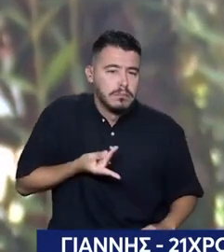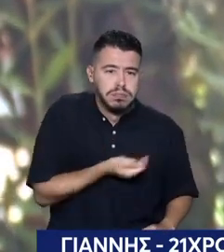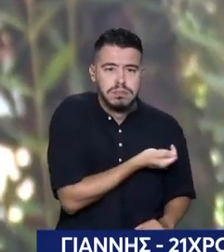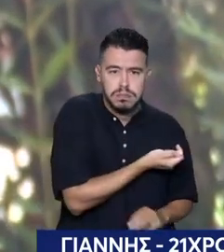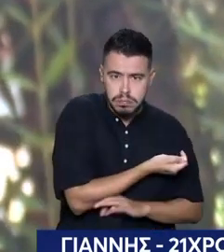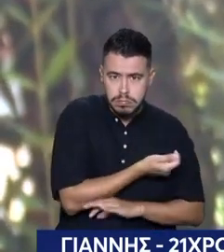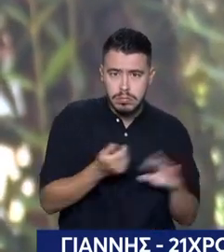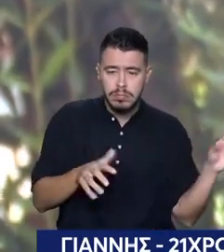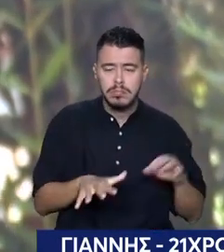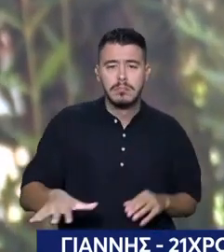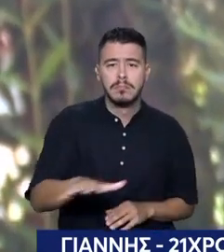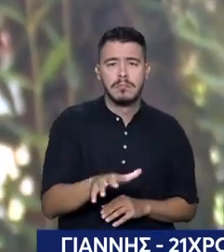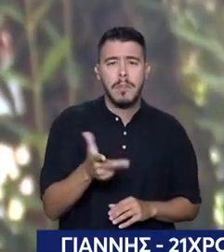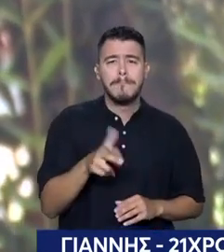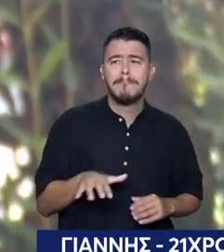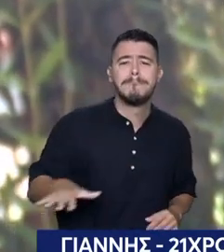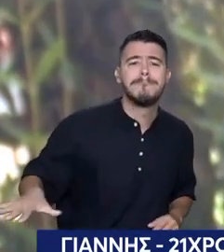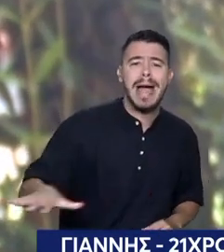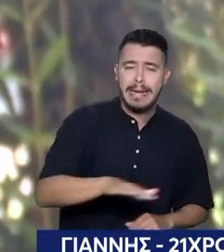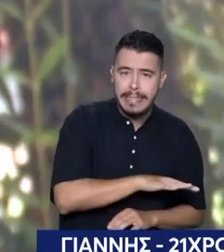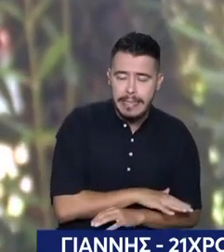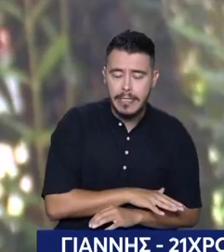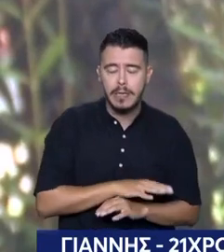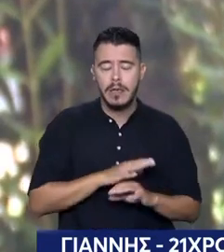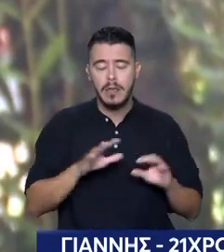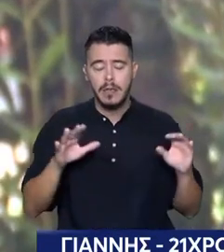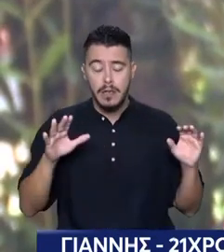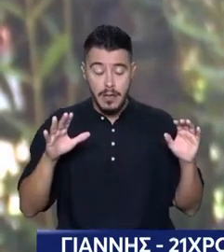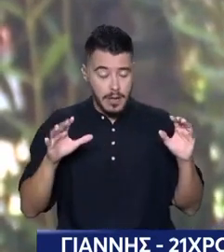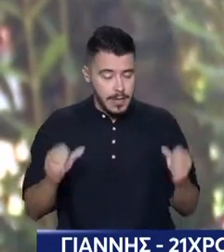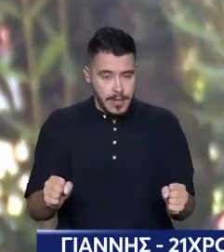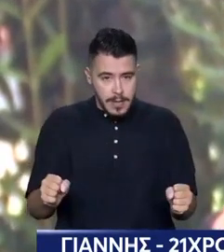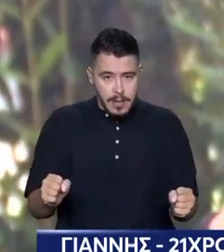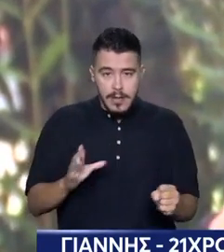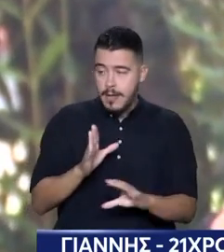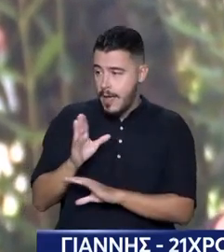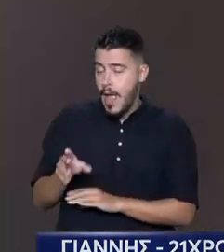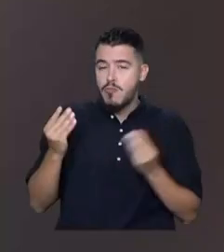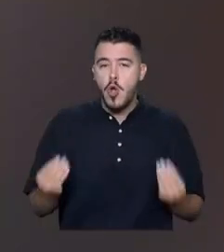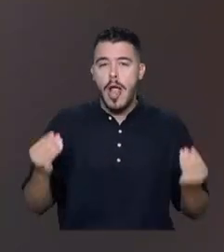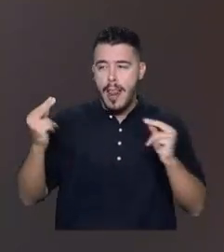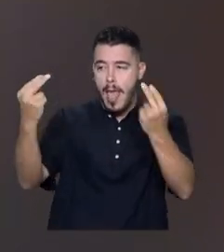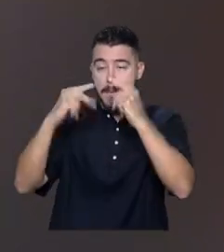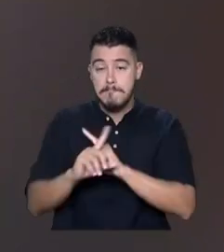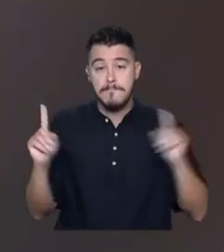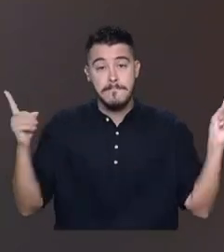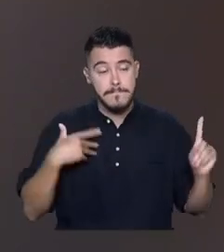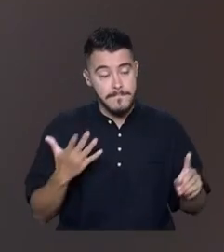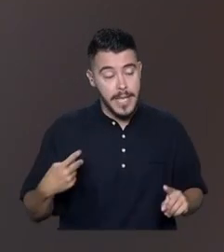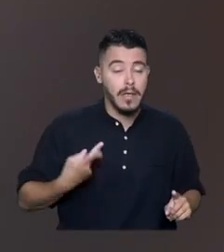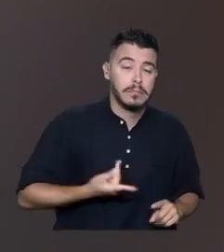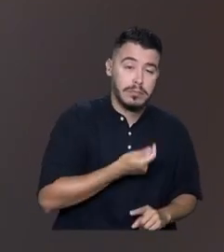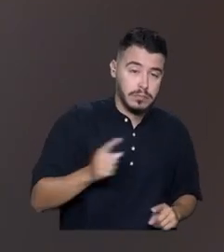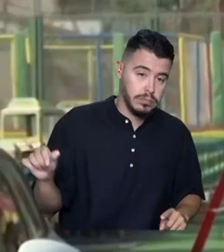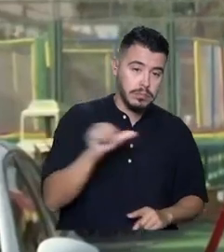μέρα ήπια νερό, ηρέμησα, ξαναγύρισα εγώ στο πάρκο και με είπαν να φύγω σπίτι να μην με δει κανένας. Ο ιδιοκτήτης από την πλευρά του, που